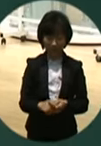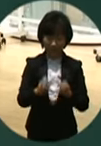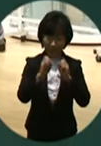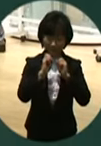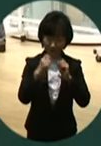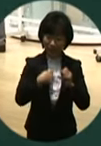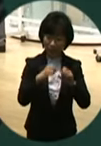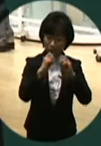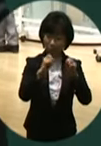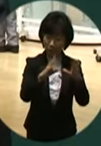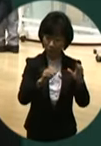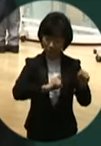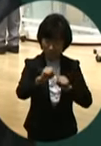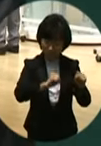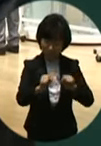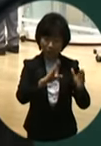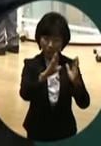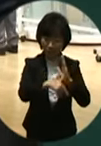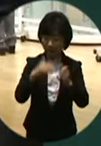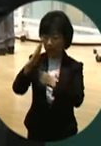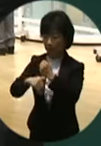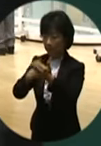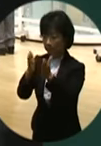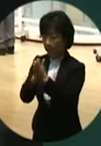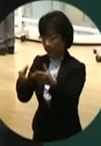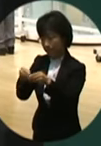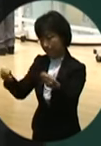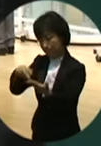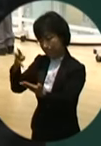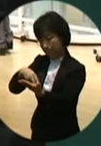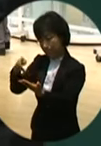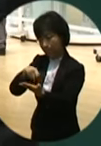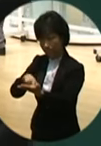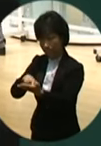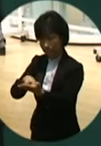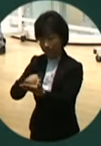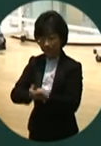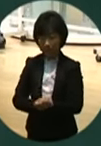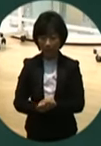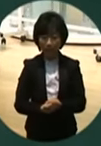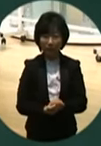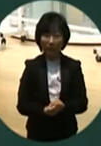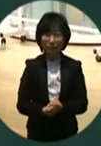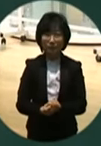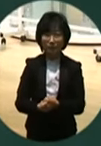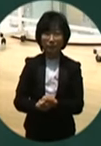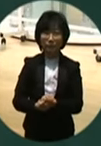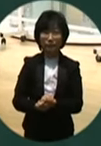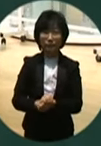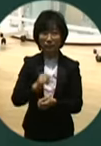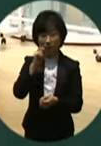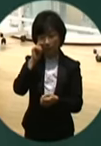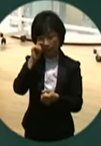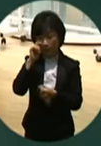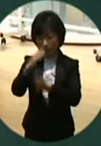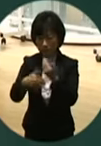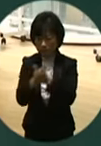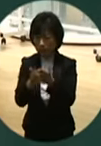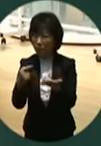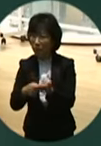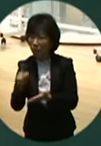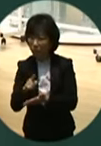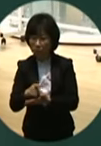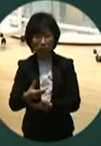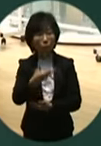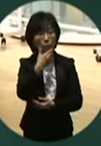as I was evangelizing, I was able to see the word of God. 성경은 간단하게 복음 전해서 교회 데려오라고 하는 게 아닙니다. The